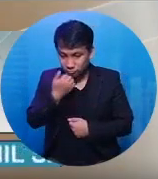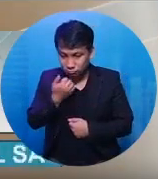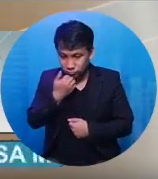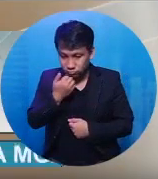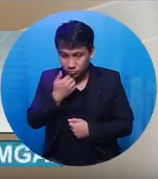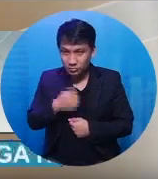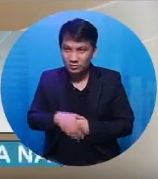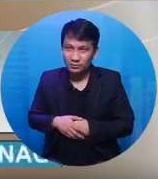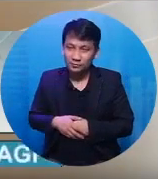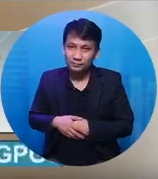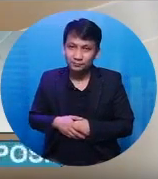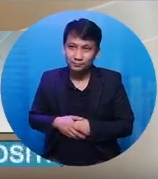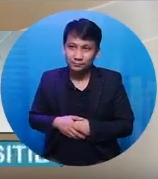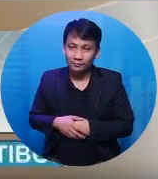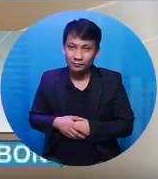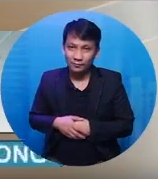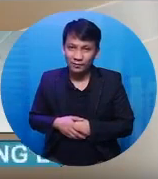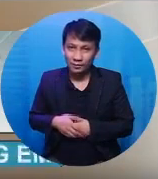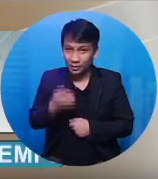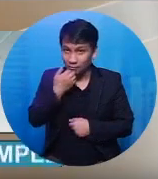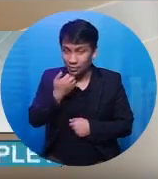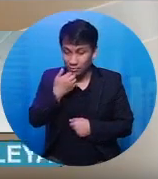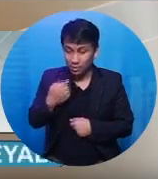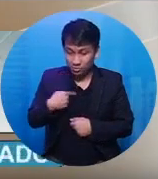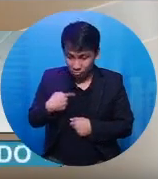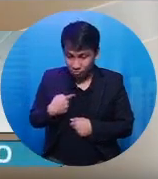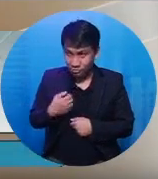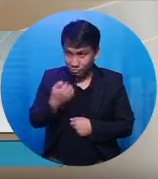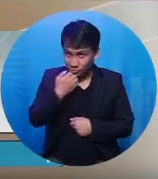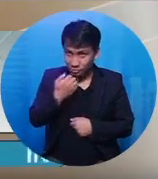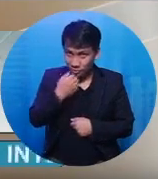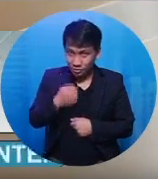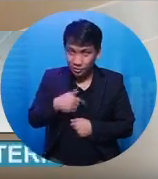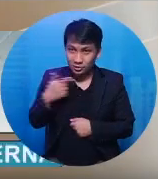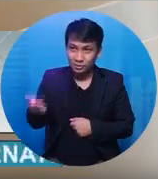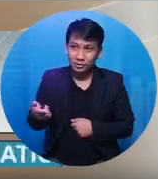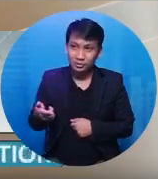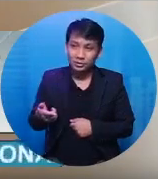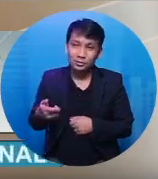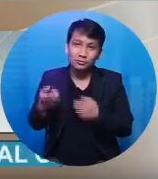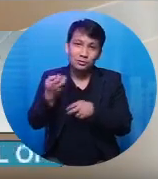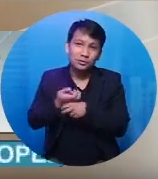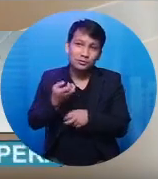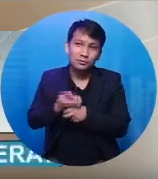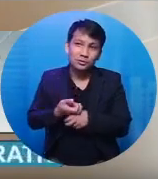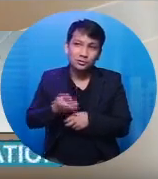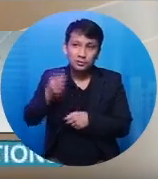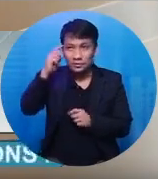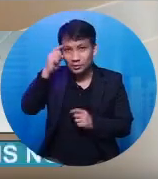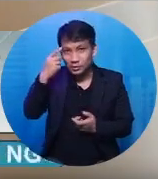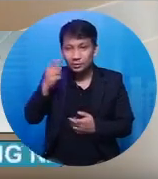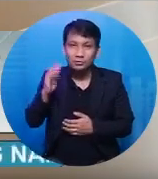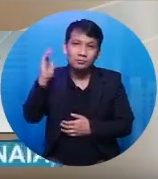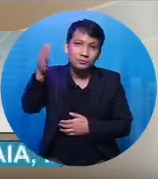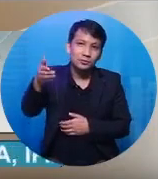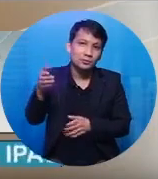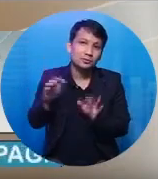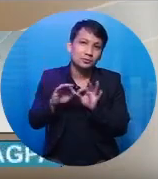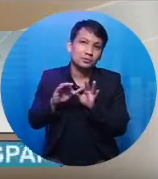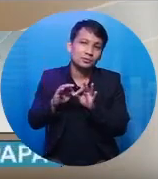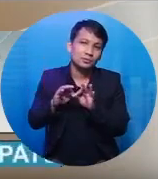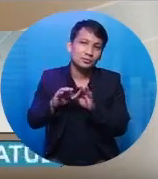hello? Oo. Oh. Kung nagkamaliman ako, pero sa ganitong pagkakataon, isipin natin yung kinabukasan ng mga